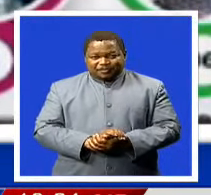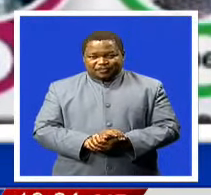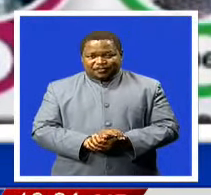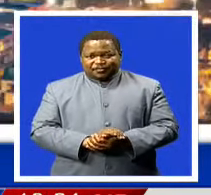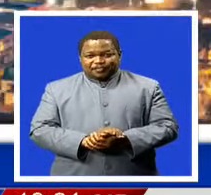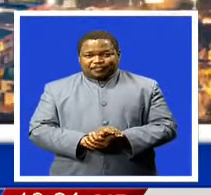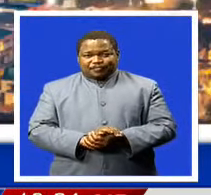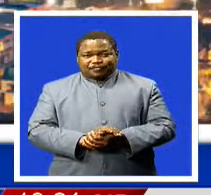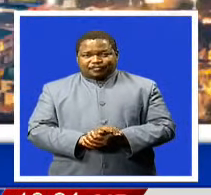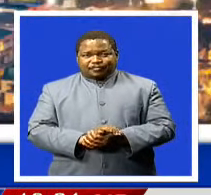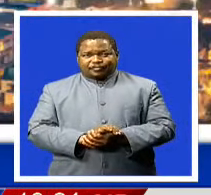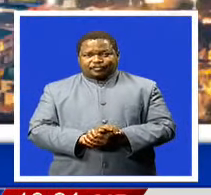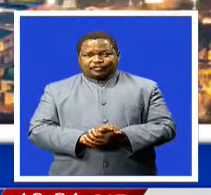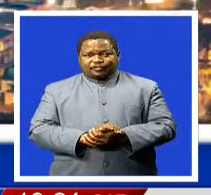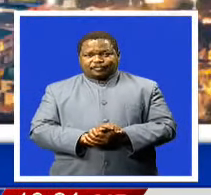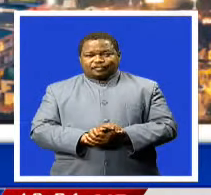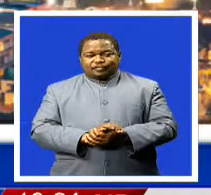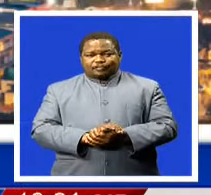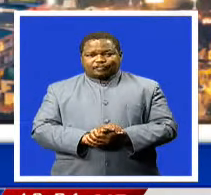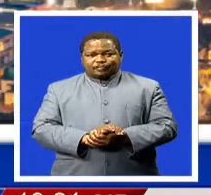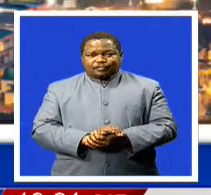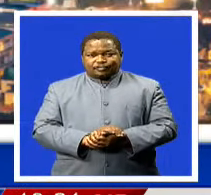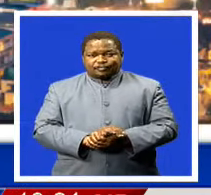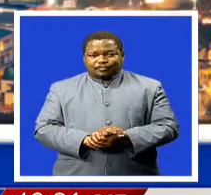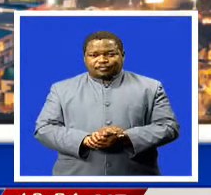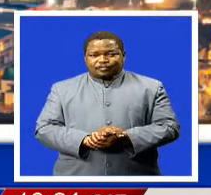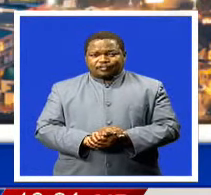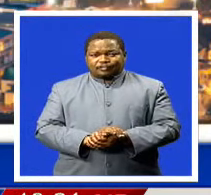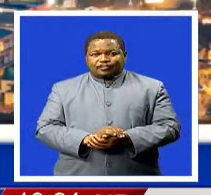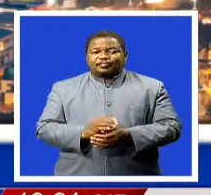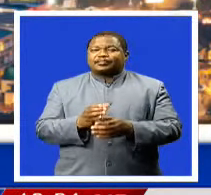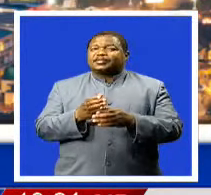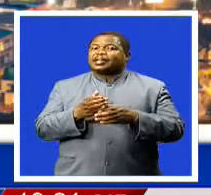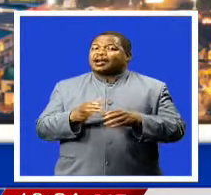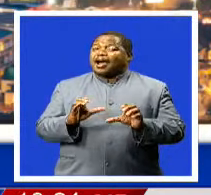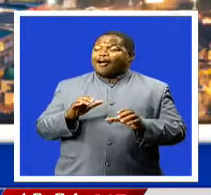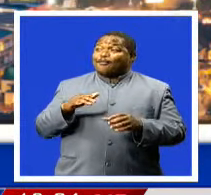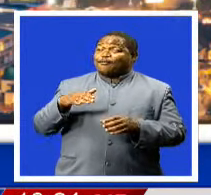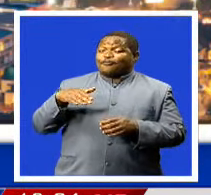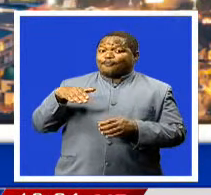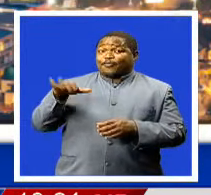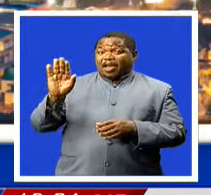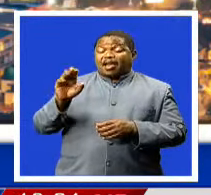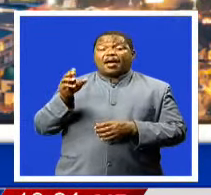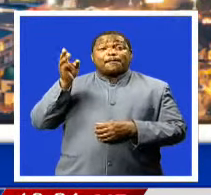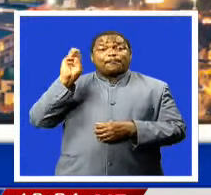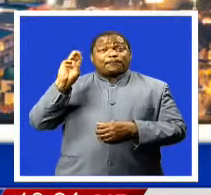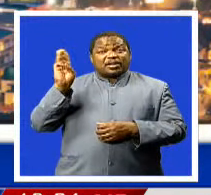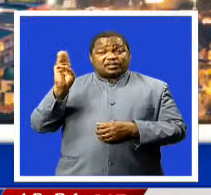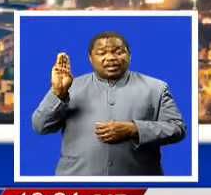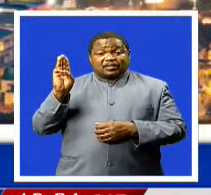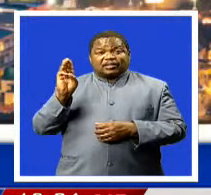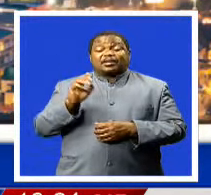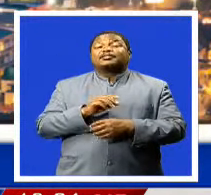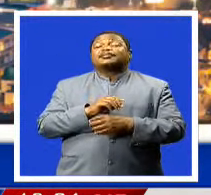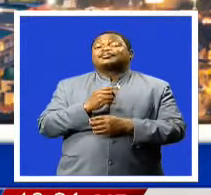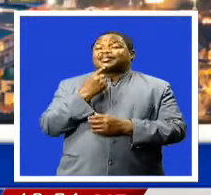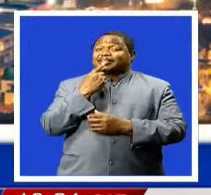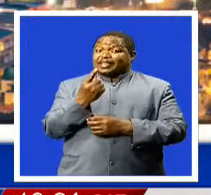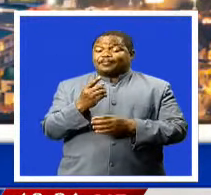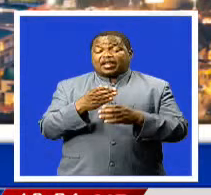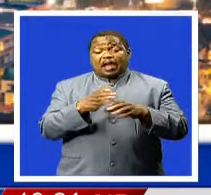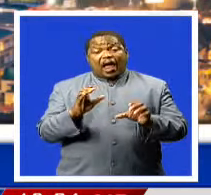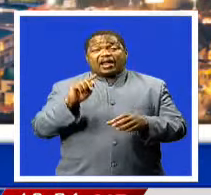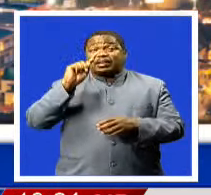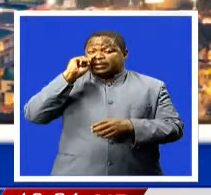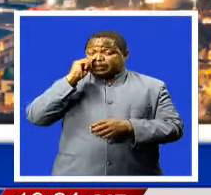sembabane. Mengameli welive laseNdiya Shri Ramnath Kovind uthi live laseNdiya litawuchubeka